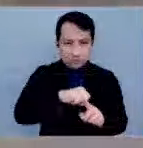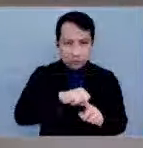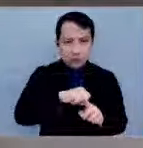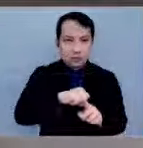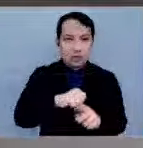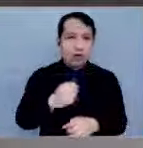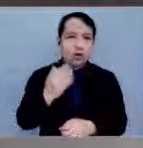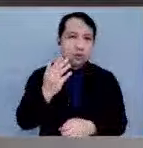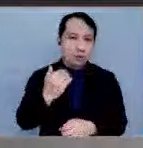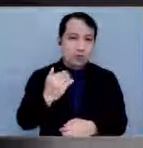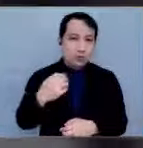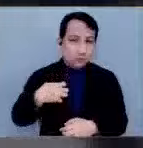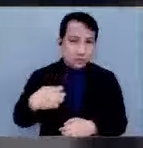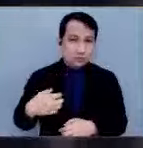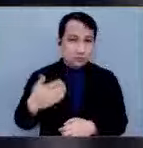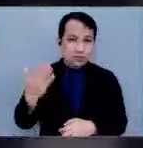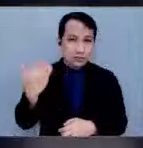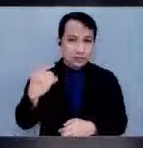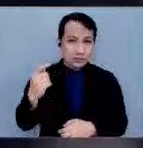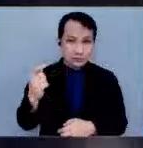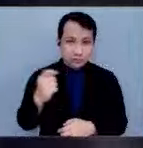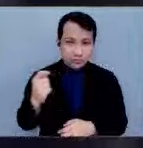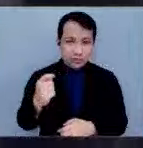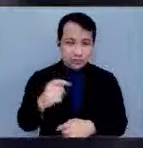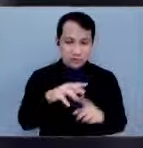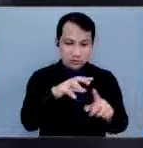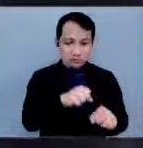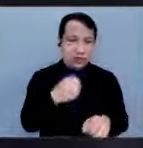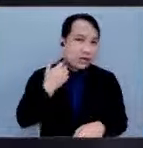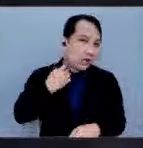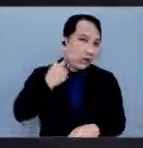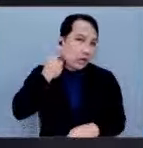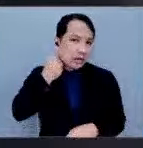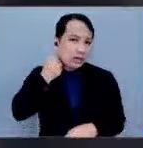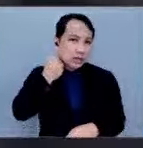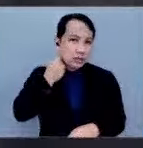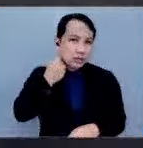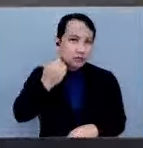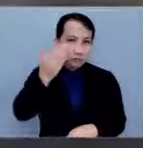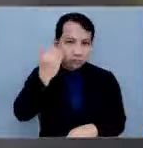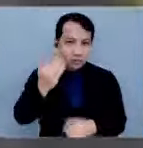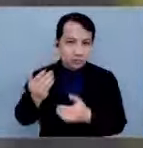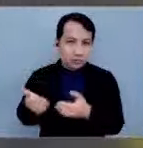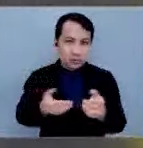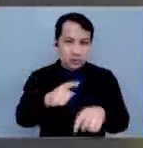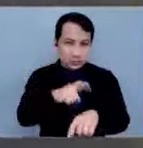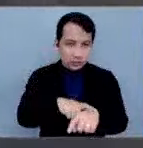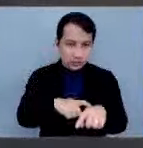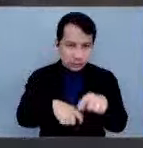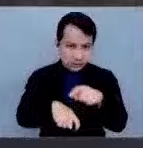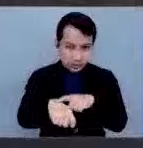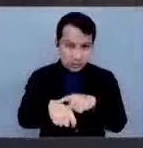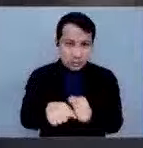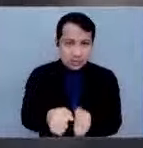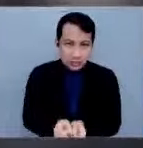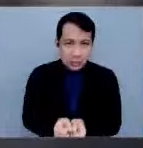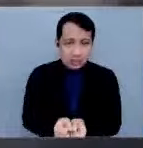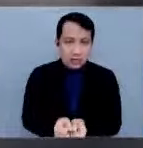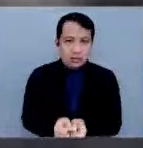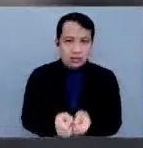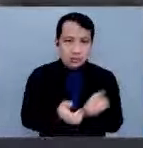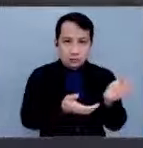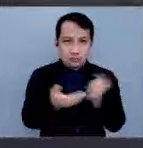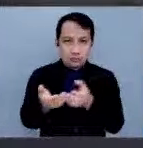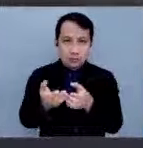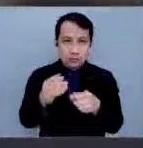ng mga pulis noong Martes. Hawak siya sa leeg ng mga otoridad habang nakaposas ang dalawa niyang kamay nang isinakay sa